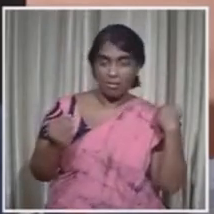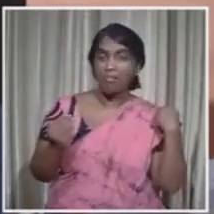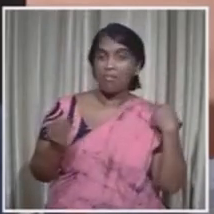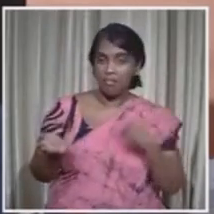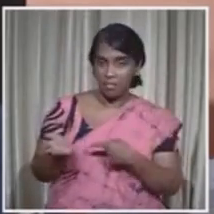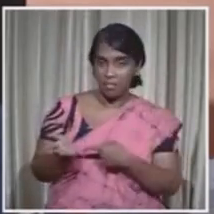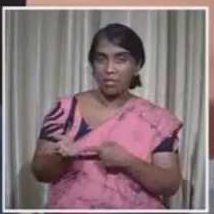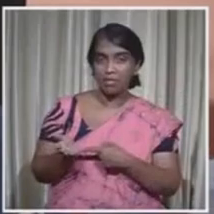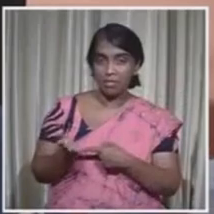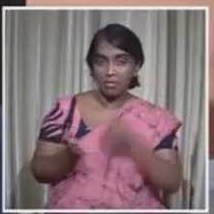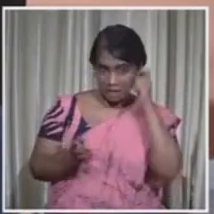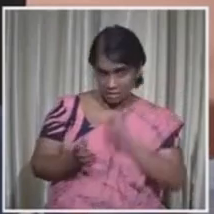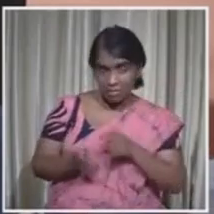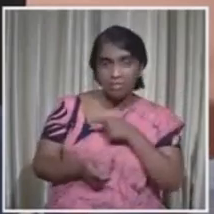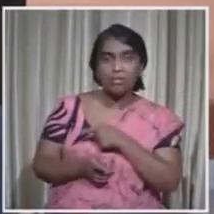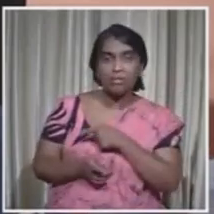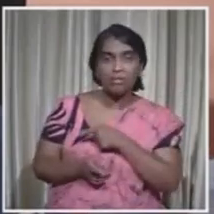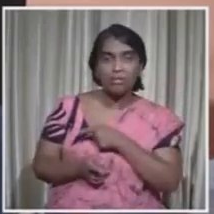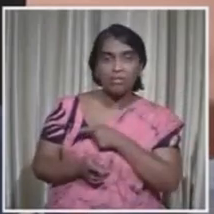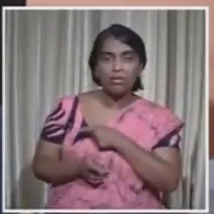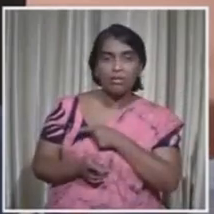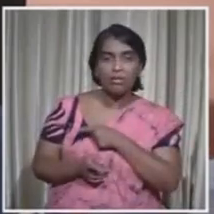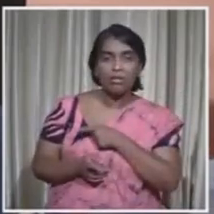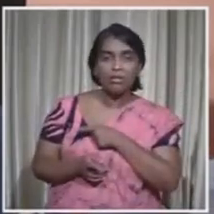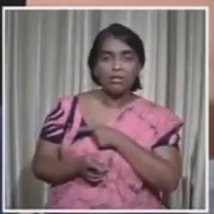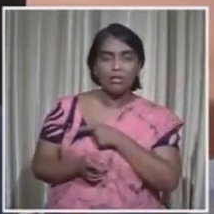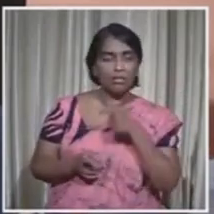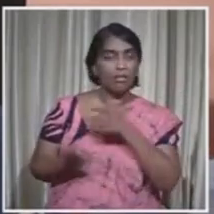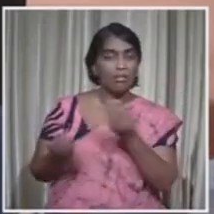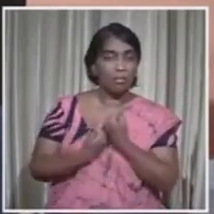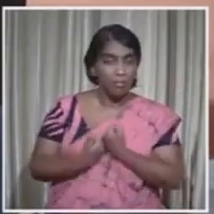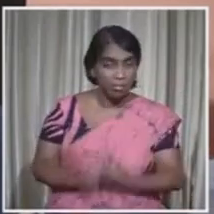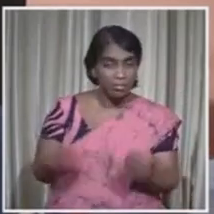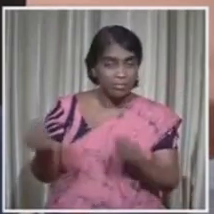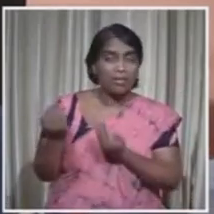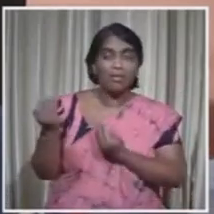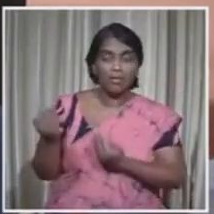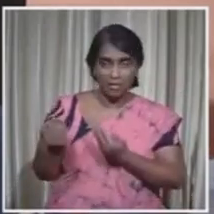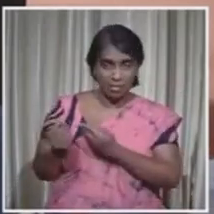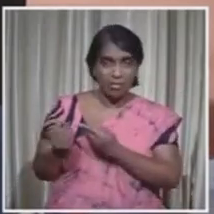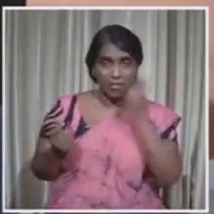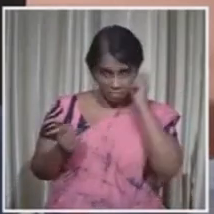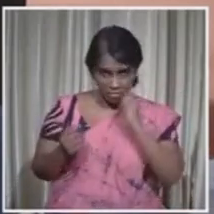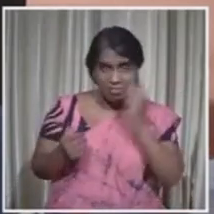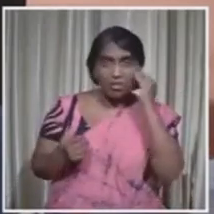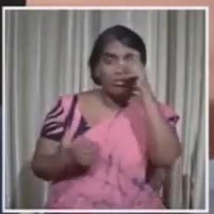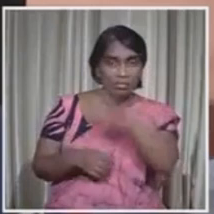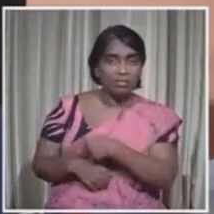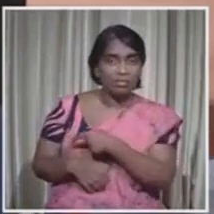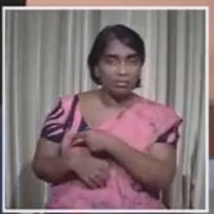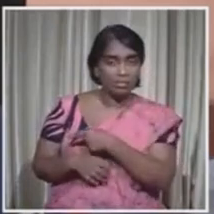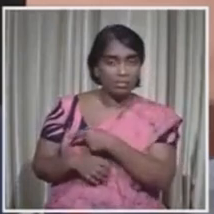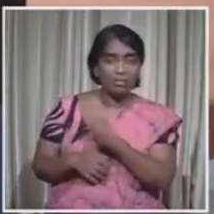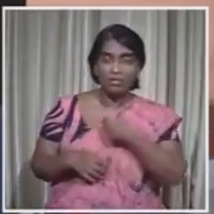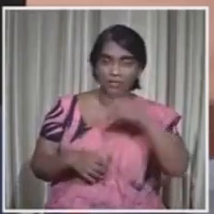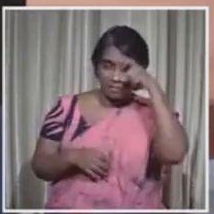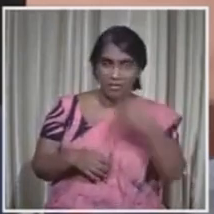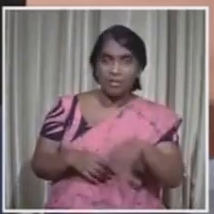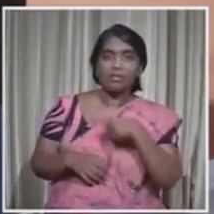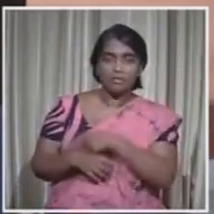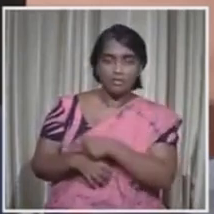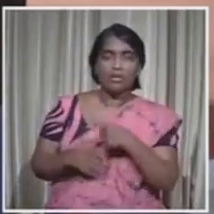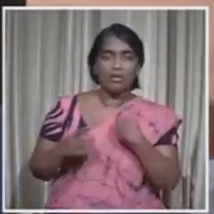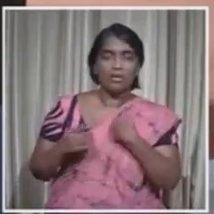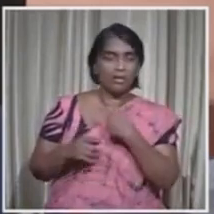මේ අන්තවාදියෙක්ද? Is that mother an extremist? I saw the government chief whip say call